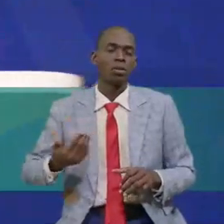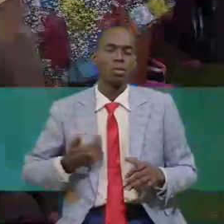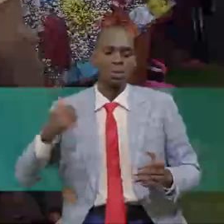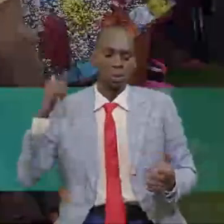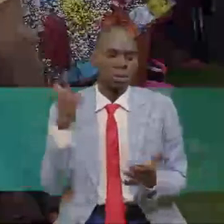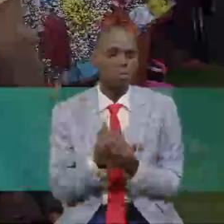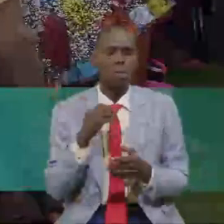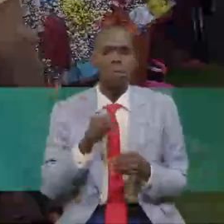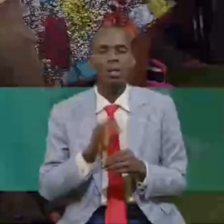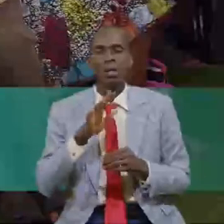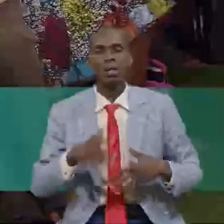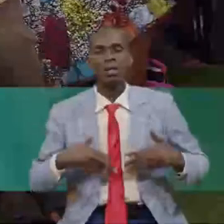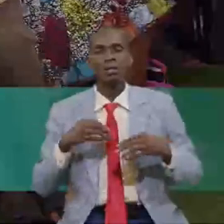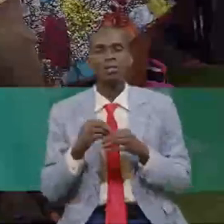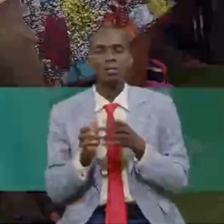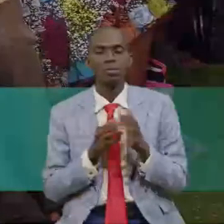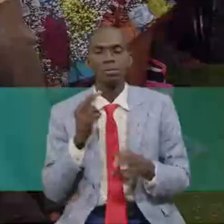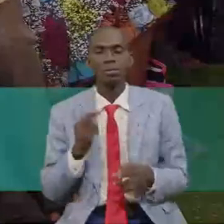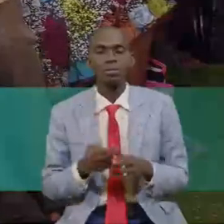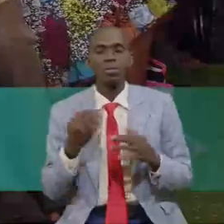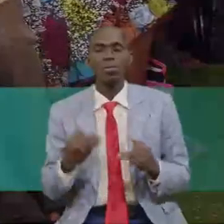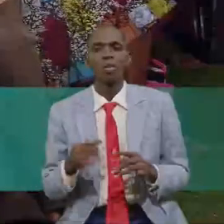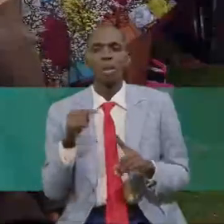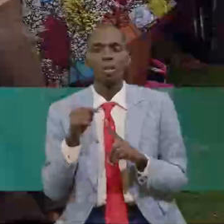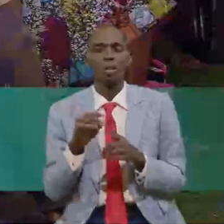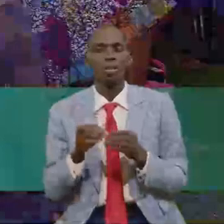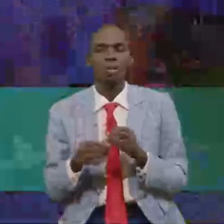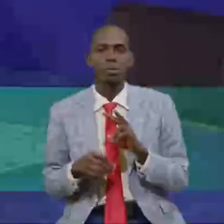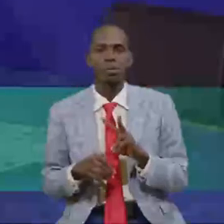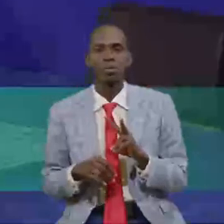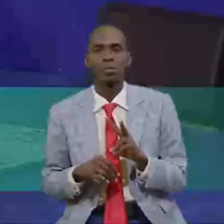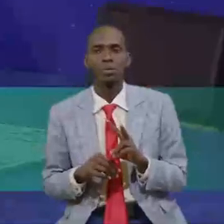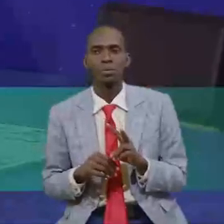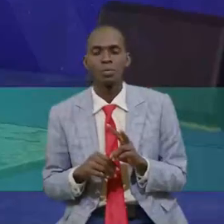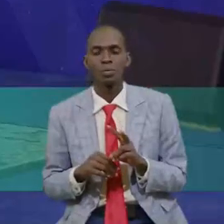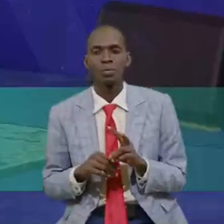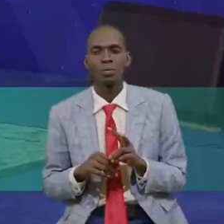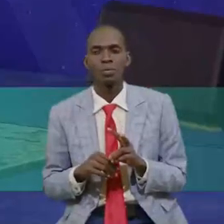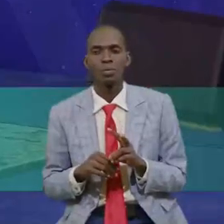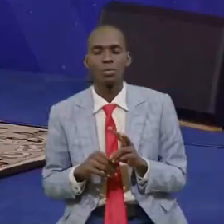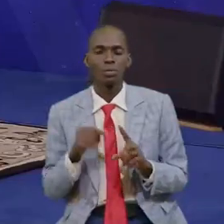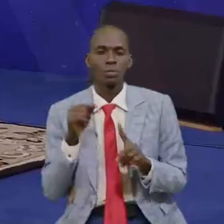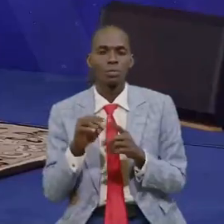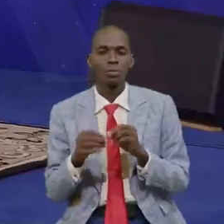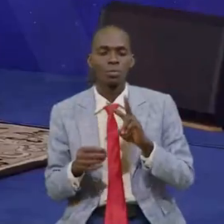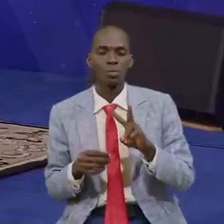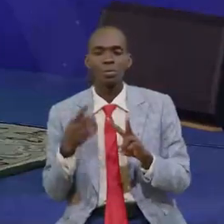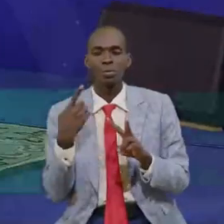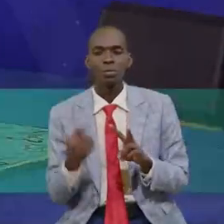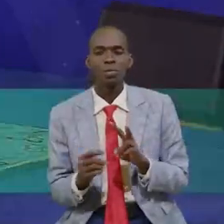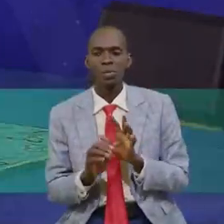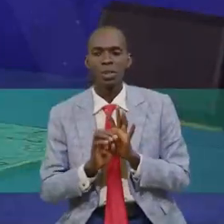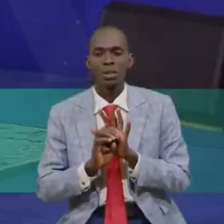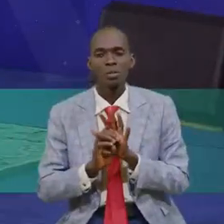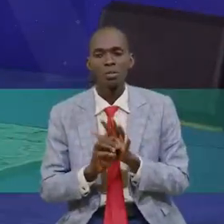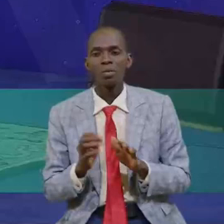Amen dans ta vie. Nous passons au deuxième point. Deuxième point, le modèle et la proclamation de